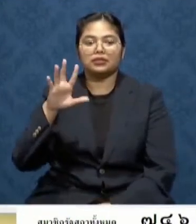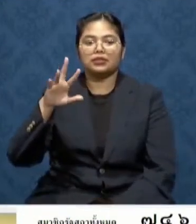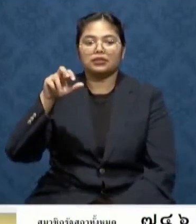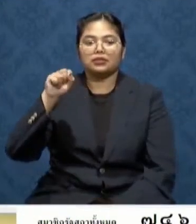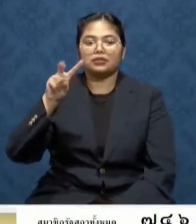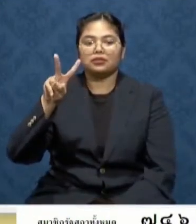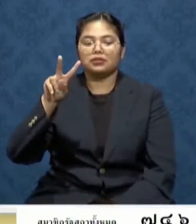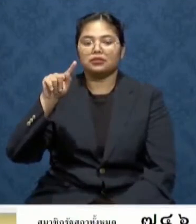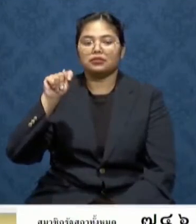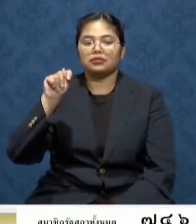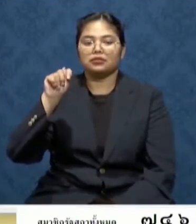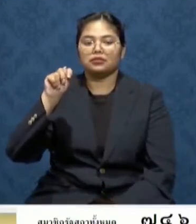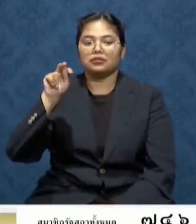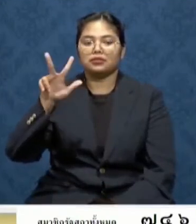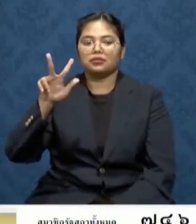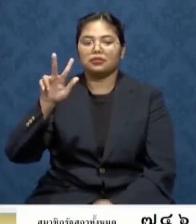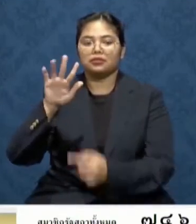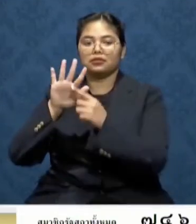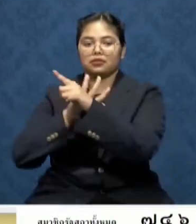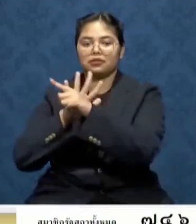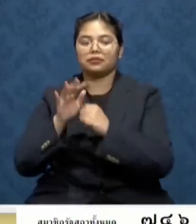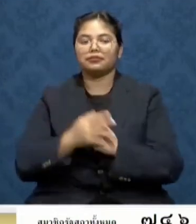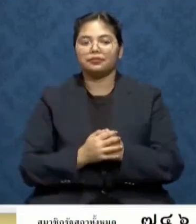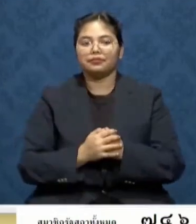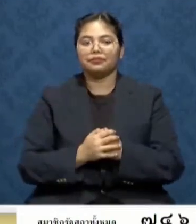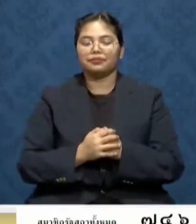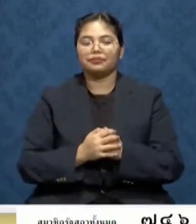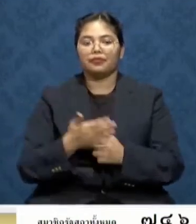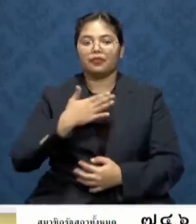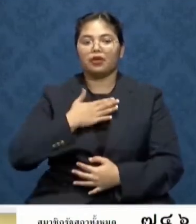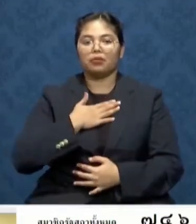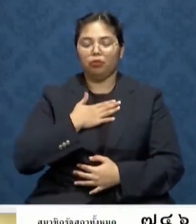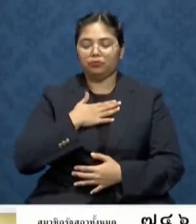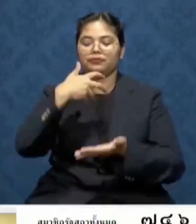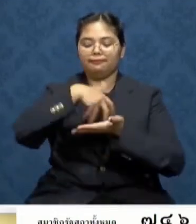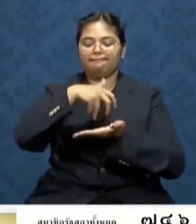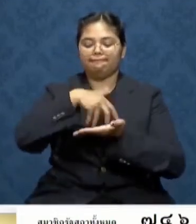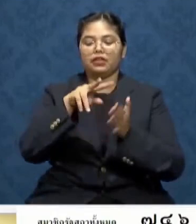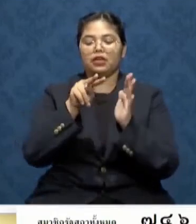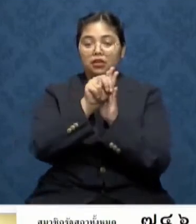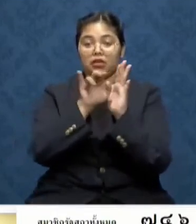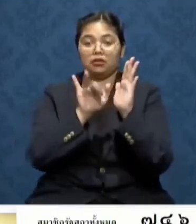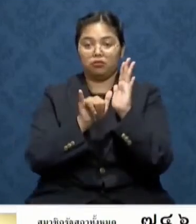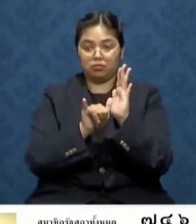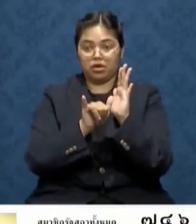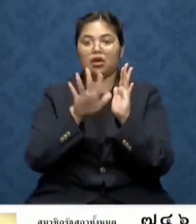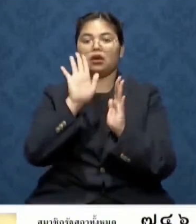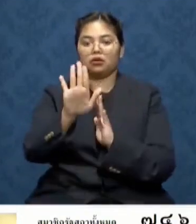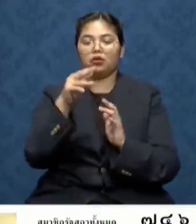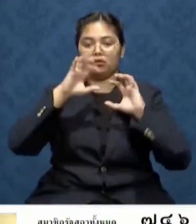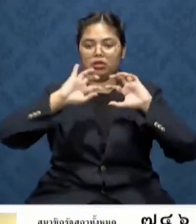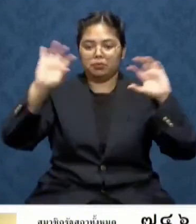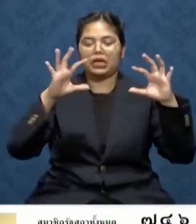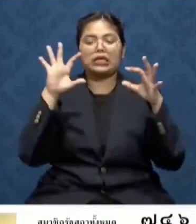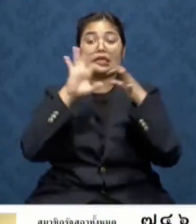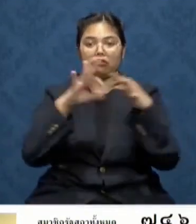าวใกล่ในฐานะสมาชิกรัฐษพาวันนี้ผมขอรวมอายพิปรายโยบายรัฐบาลในด้านของการคำมนา